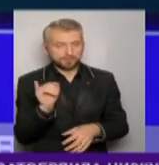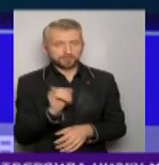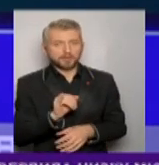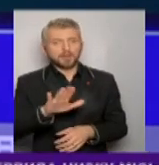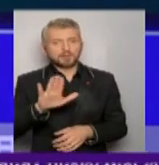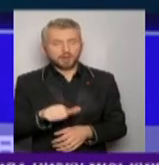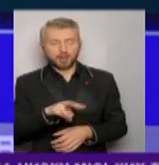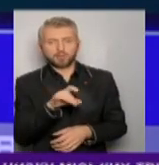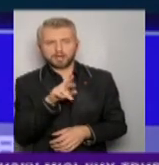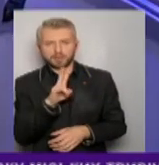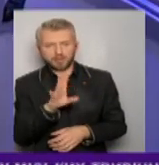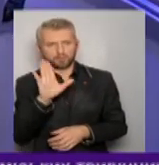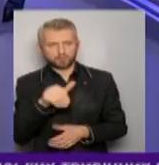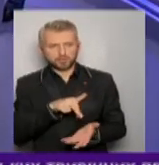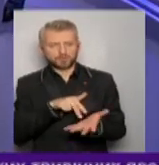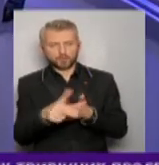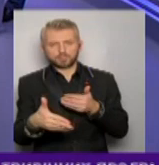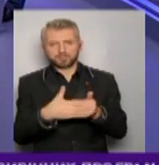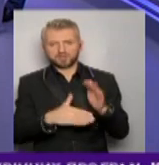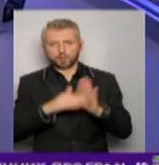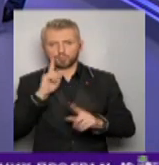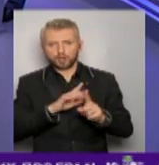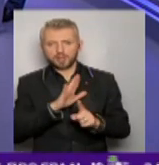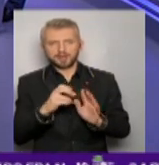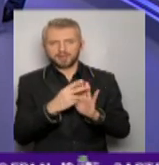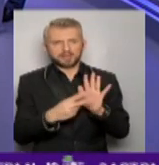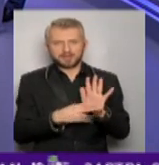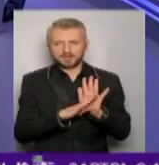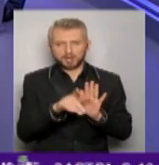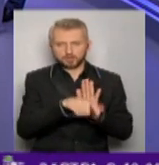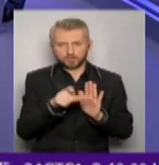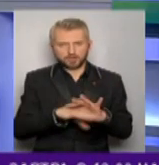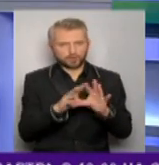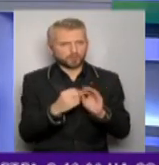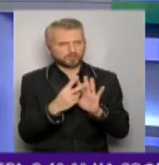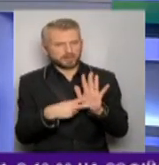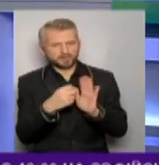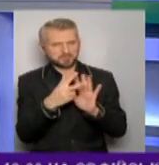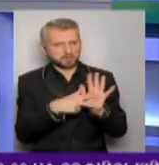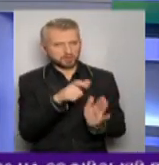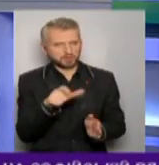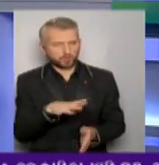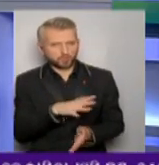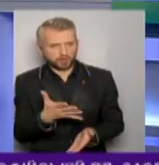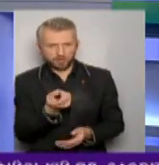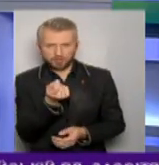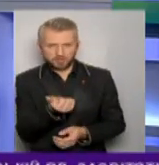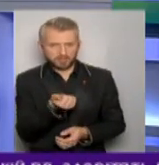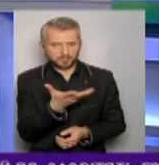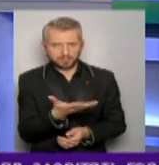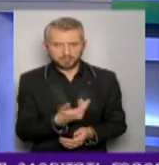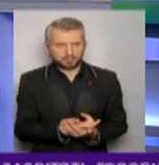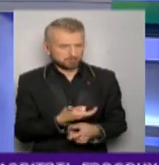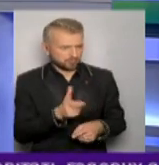нехай Мар'ян виходить потім так під Верховну Раду, але не 17 людей сьогодні, ви всього там 17 чи 18 було, мала кількість. Більше і було,